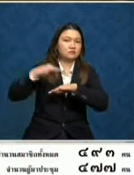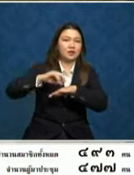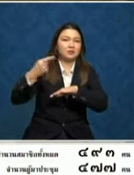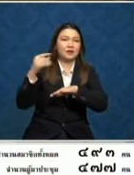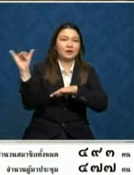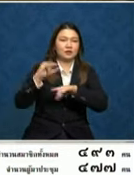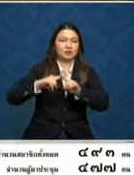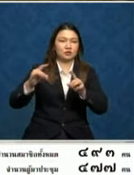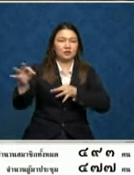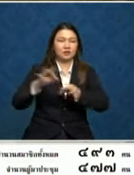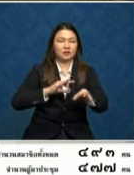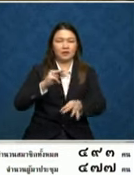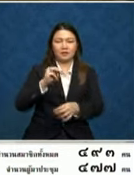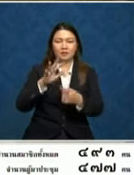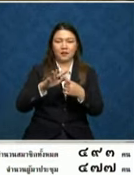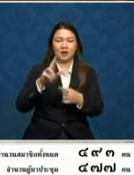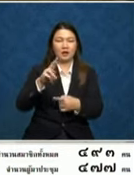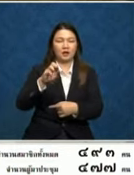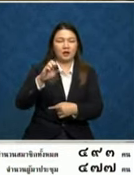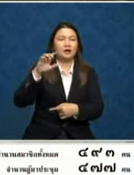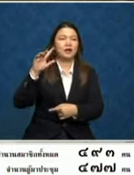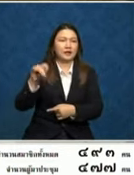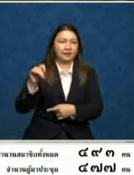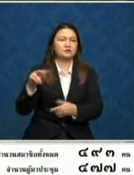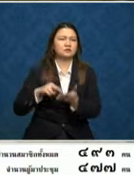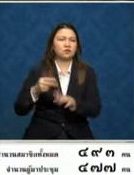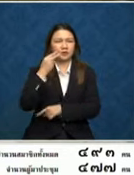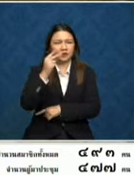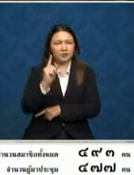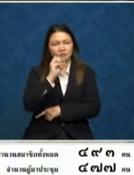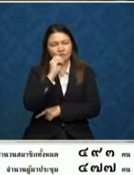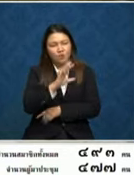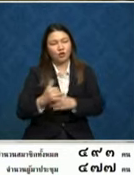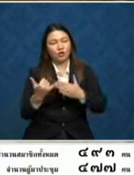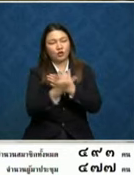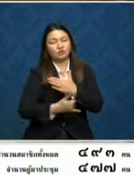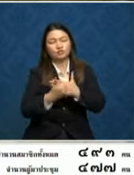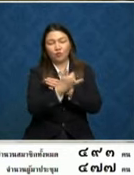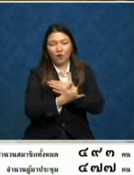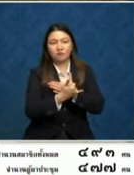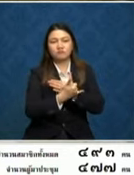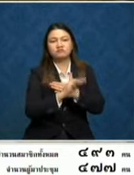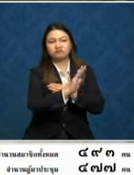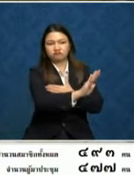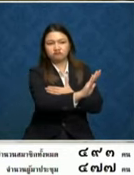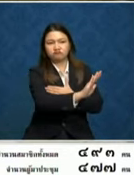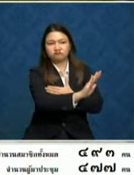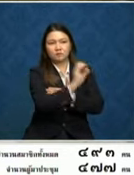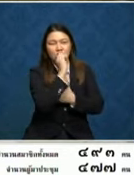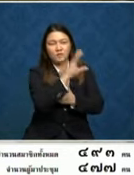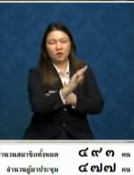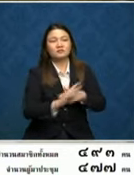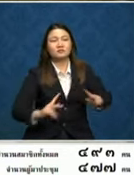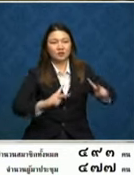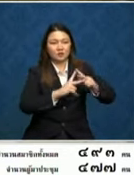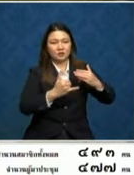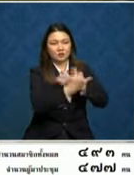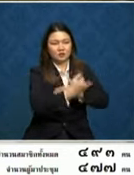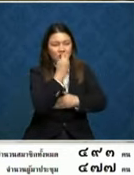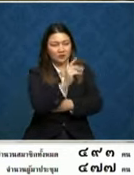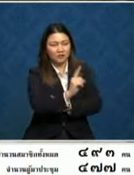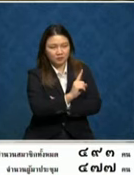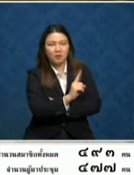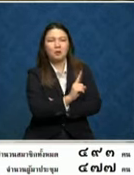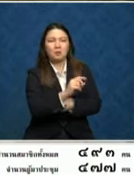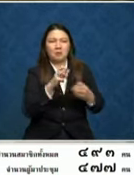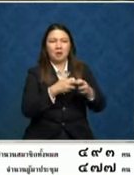การคือท่านมาลิศอยากจะเรียนไปที่กระทรวงต่างประเทศว่าเดี๋ยวนี้เรามีปัญหาตามชาย